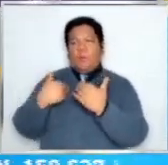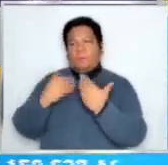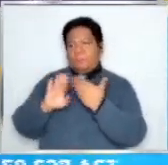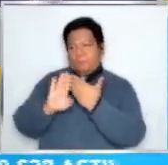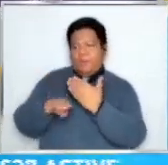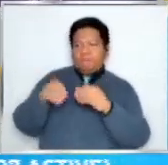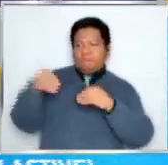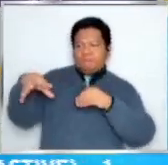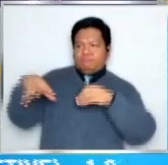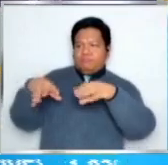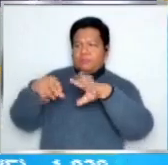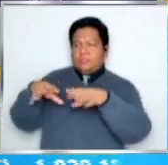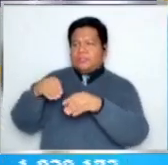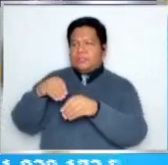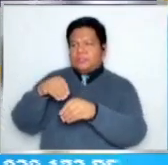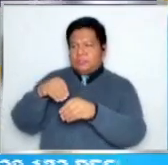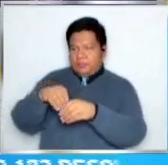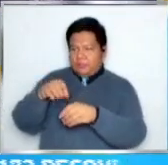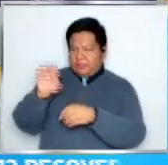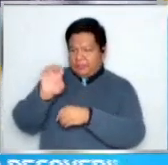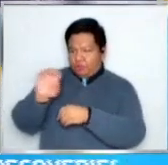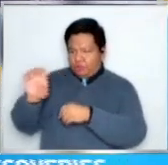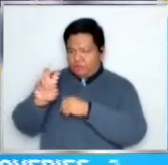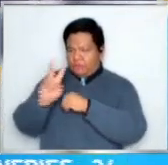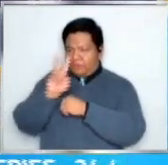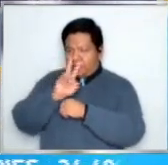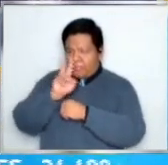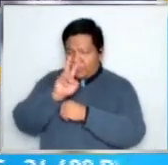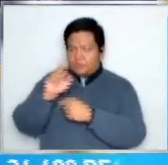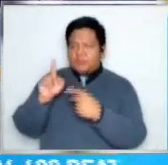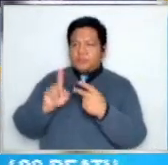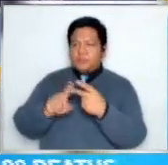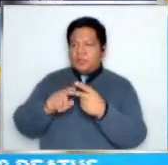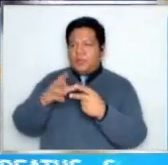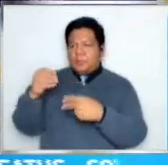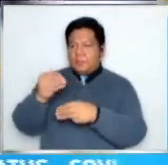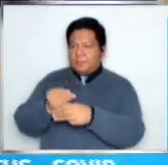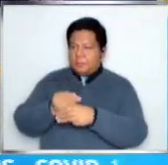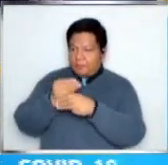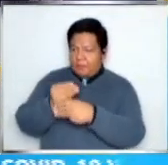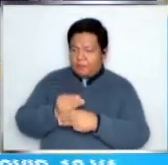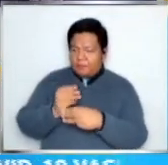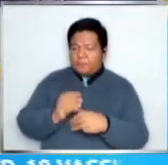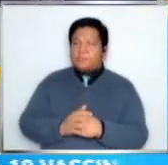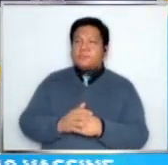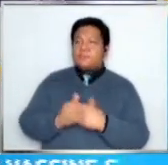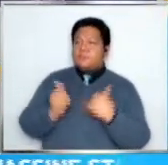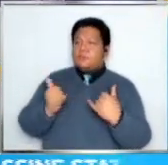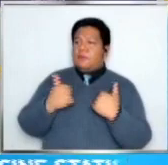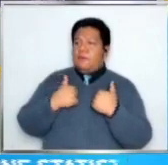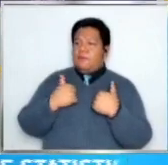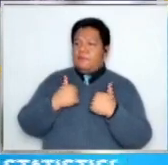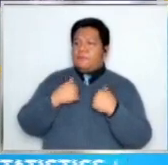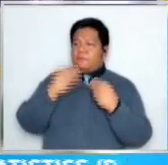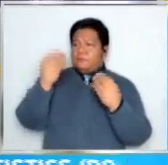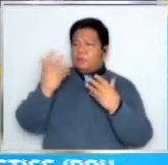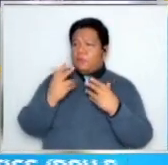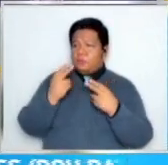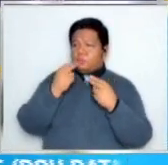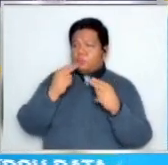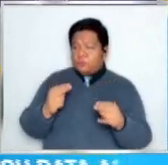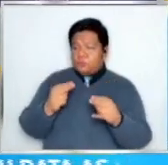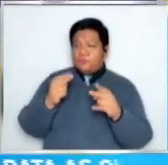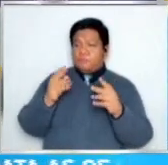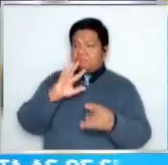Eastern Visayas at pati sa isla ng Masbate. Nakatanggap po din po tayo ng ulat na umabot po ng